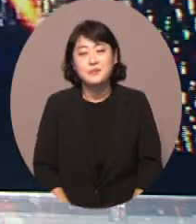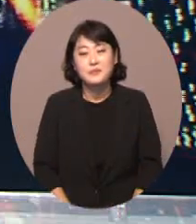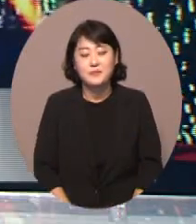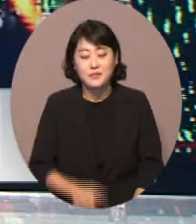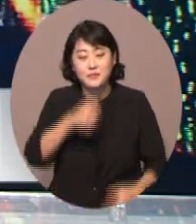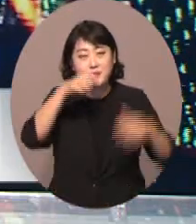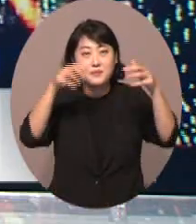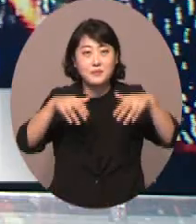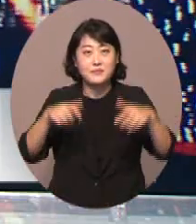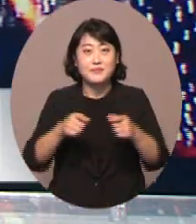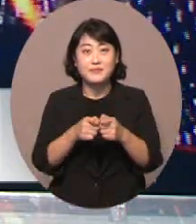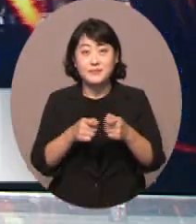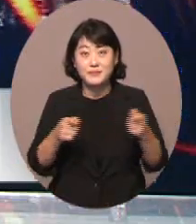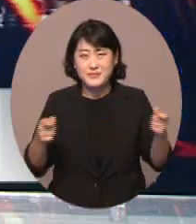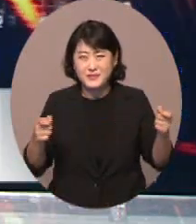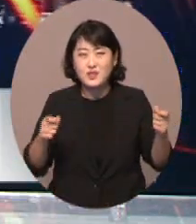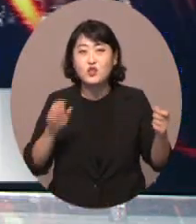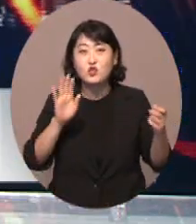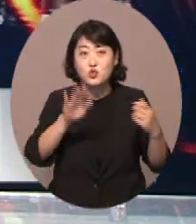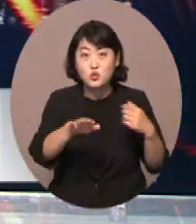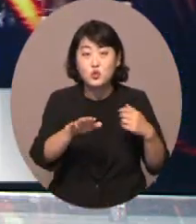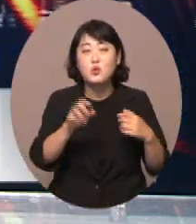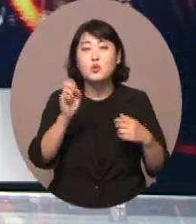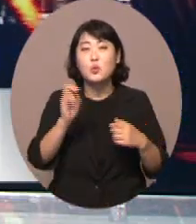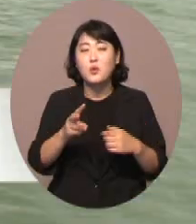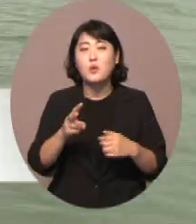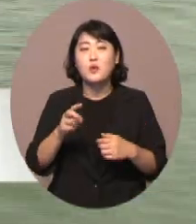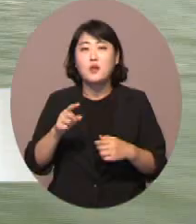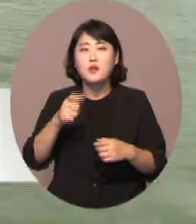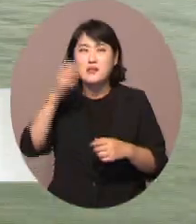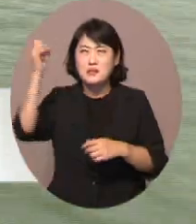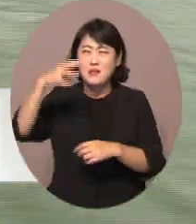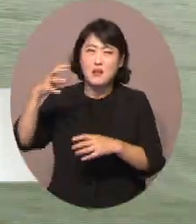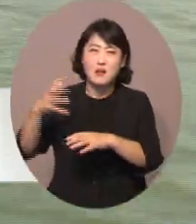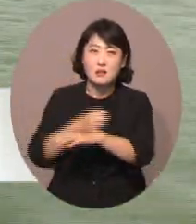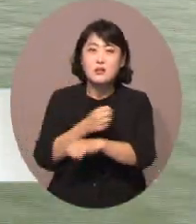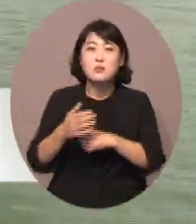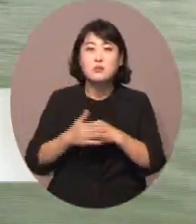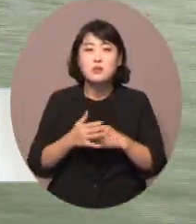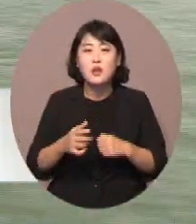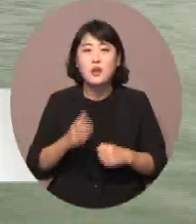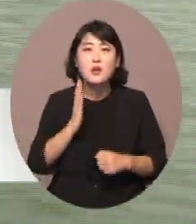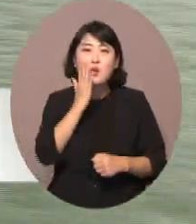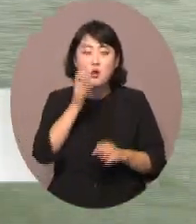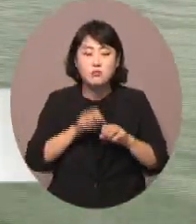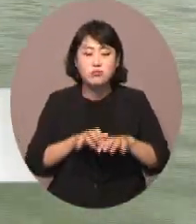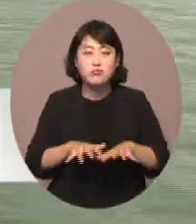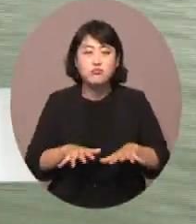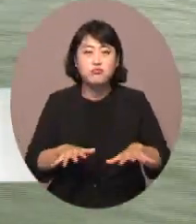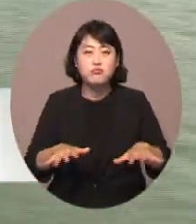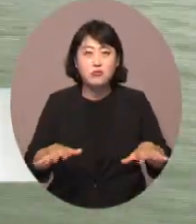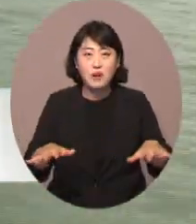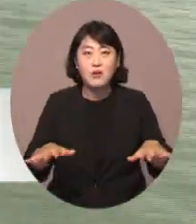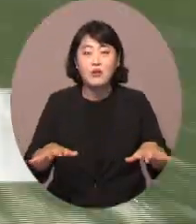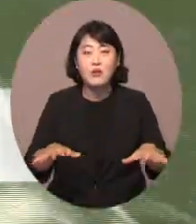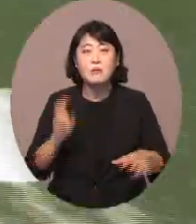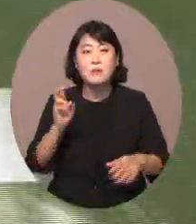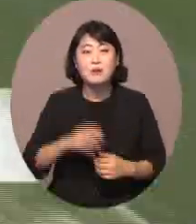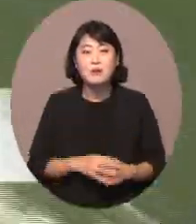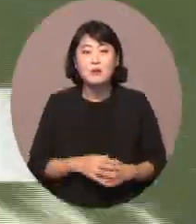장마철 집중호 이후 폭염이 이어지면서 금강 수계에 조류가 대량 발생할 조짐을 보이고 있습니다